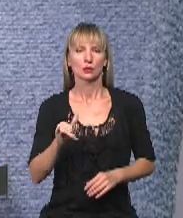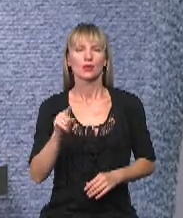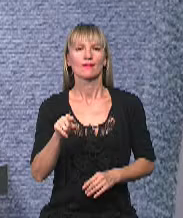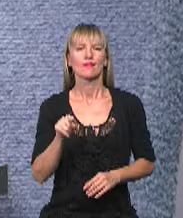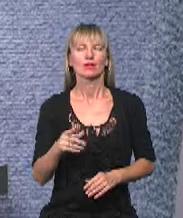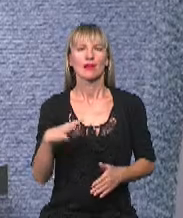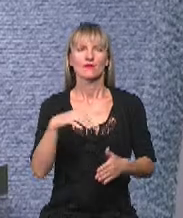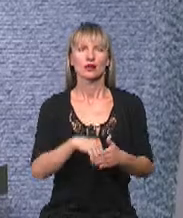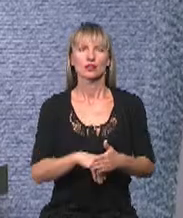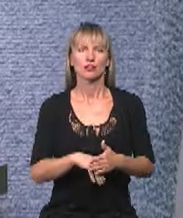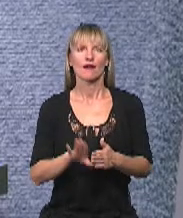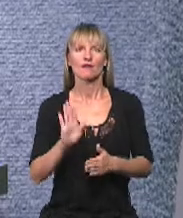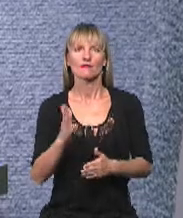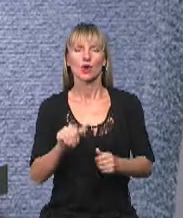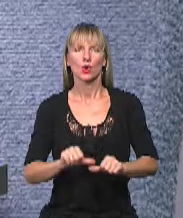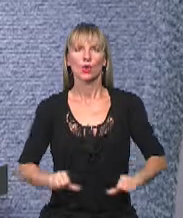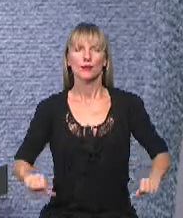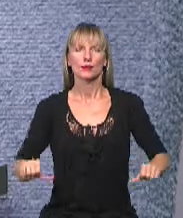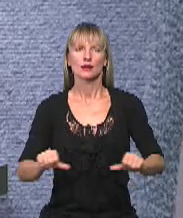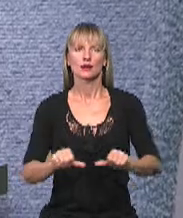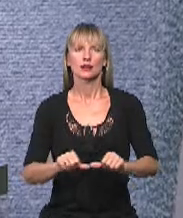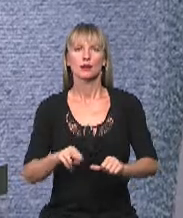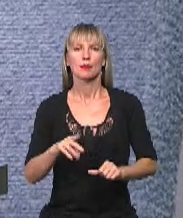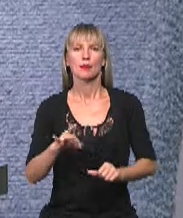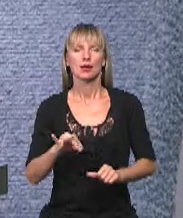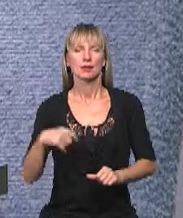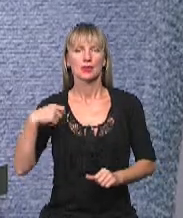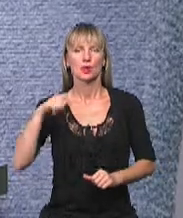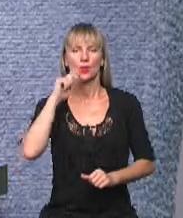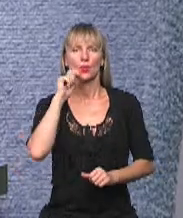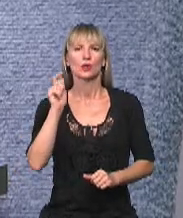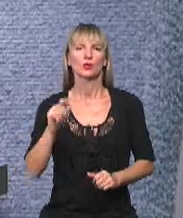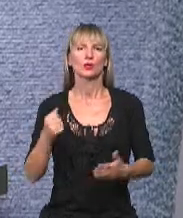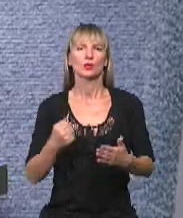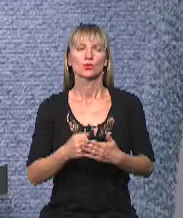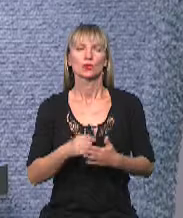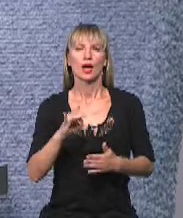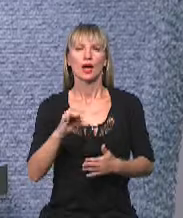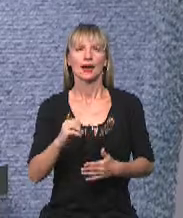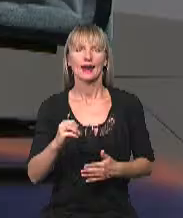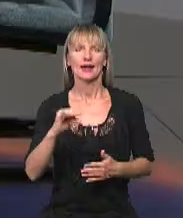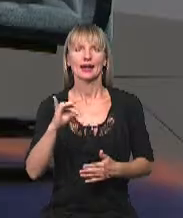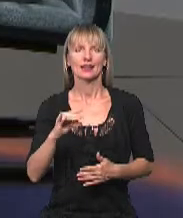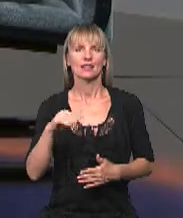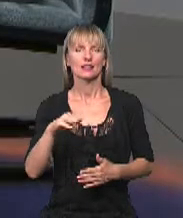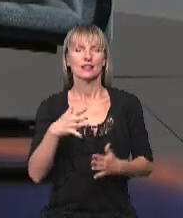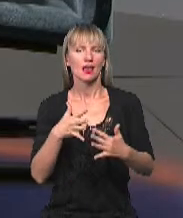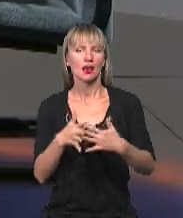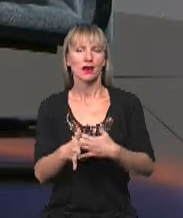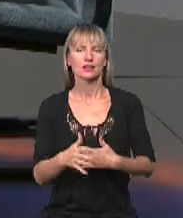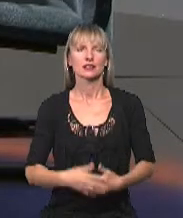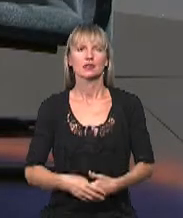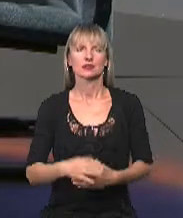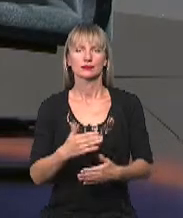ж увійшла в комісію при президенті України щодо реінтеграції Донбаса. Про це пізніше, а зараз,